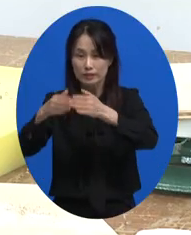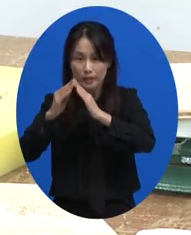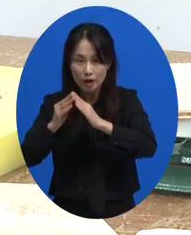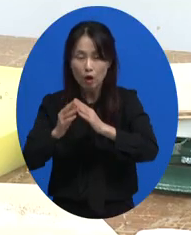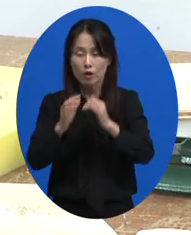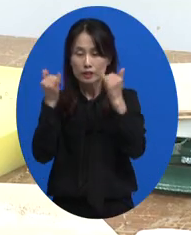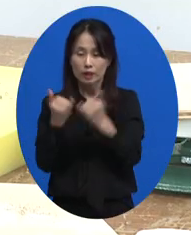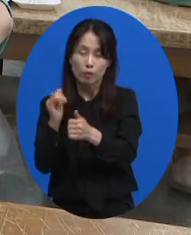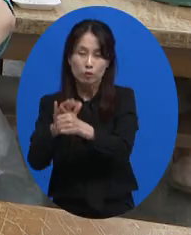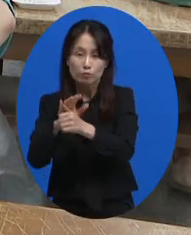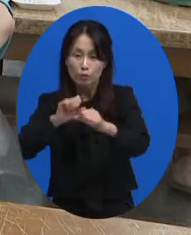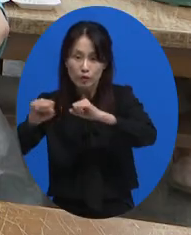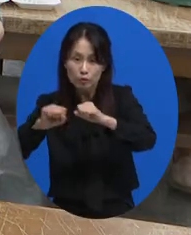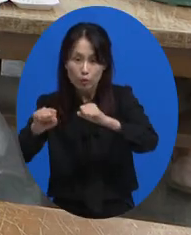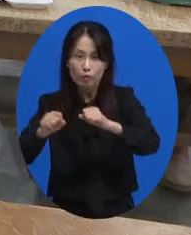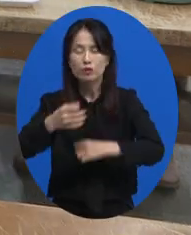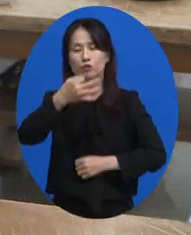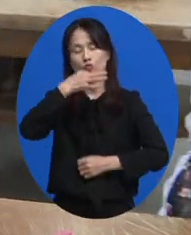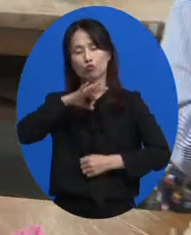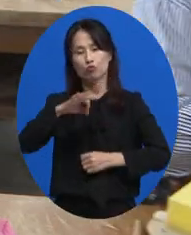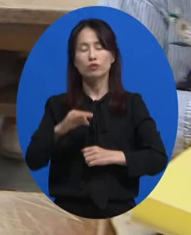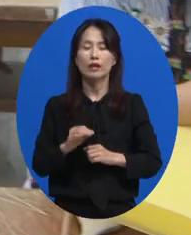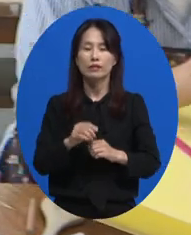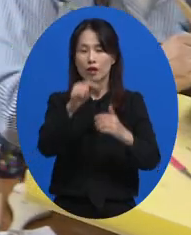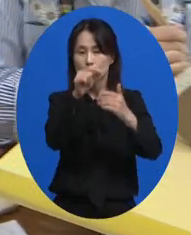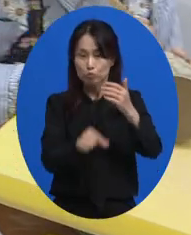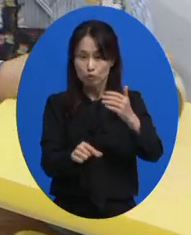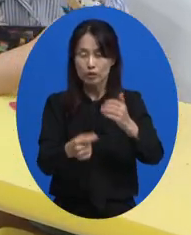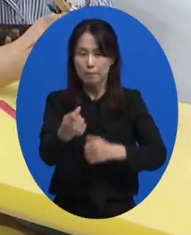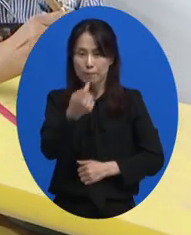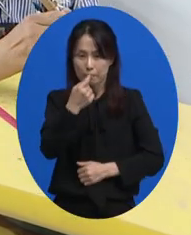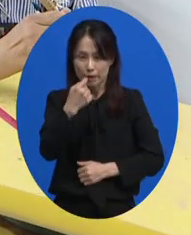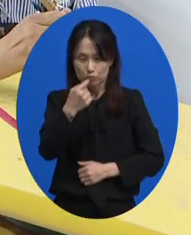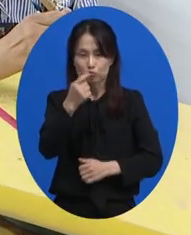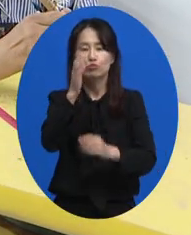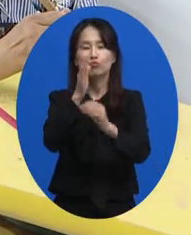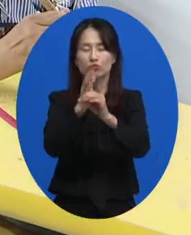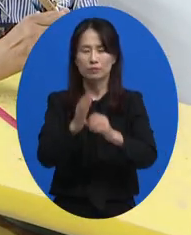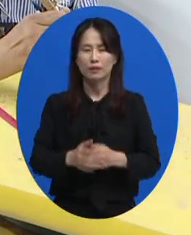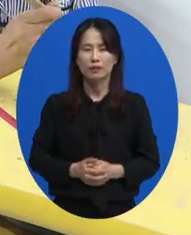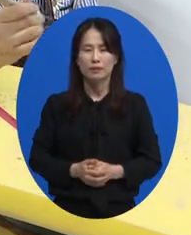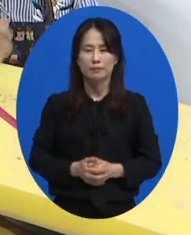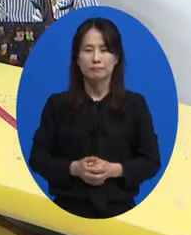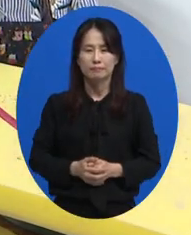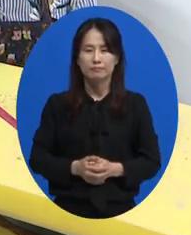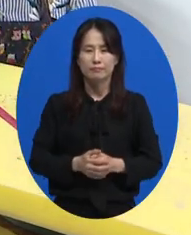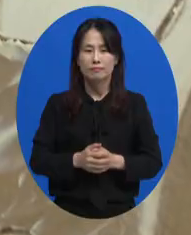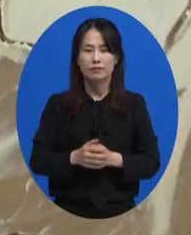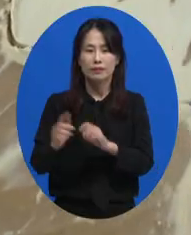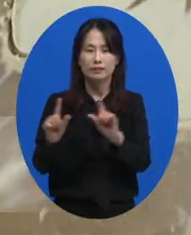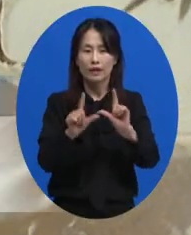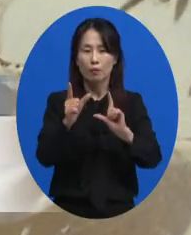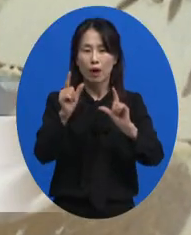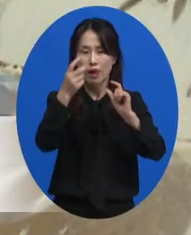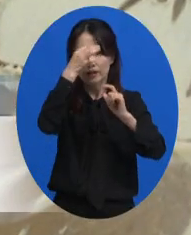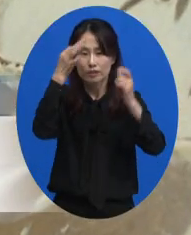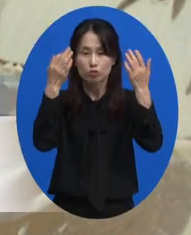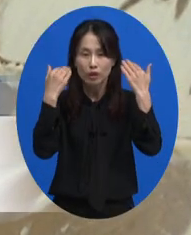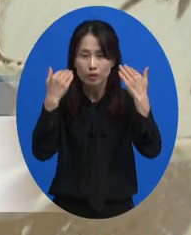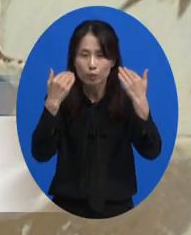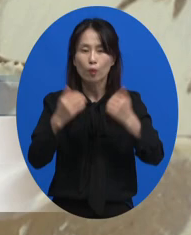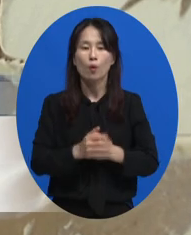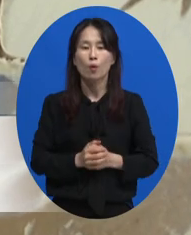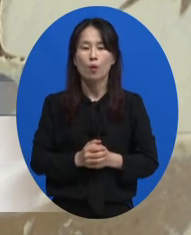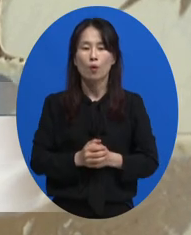창업, 사회공헌 활동 등을 하는데 유용한 강좌와 교육이 주를 이루는 게 특징입니다. 생활기술학교는